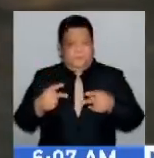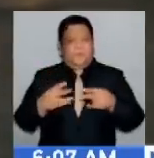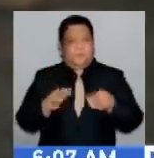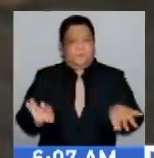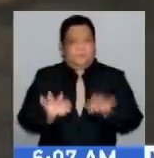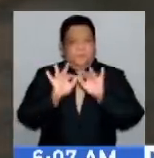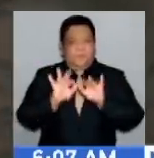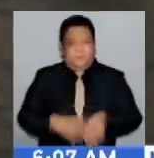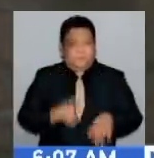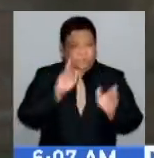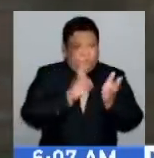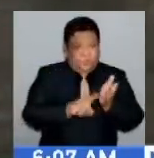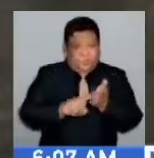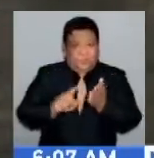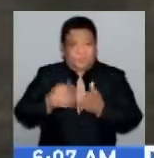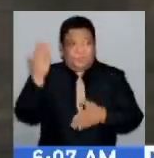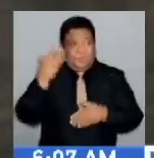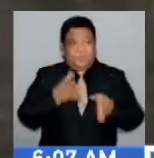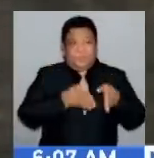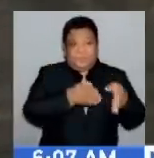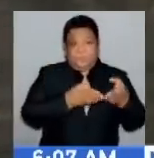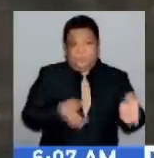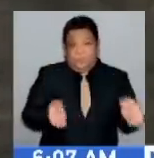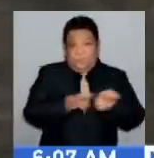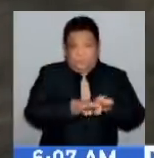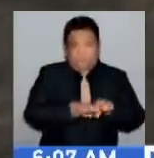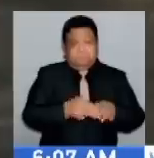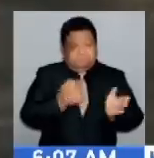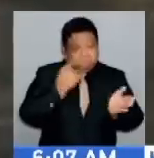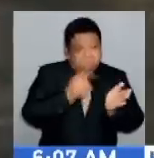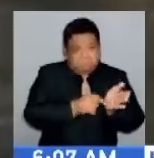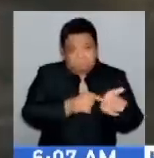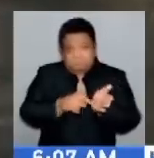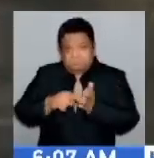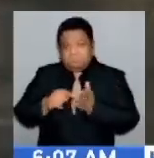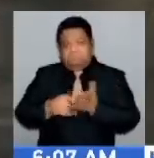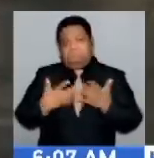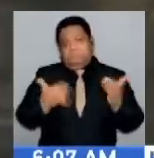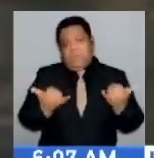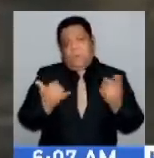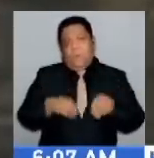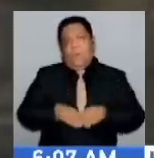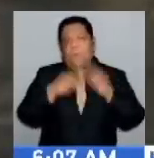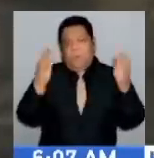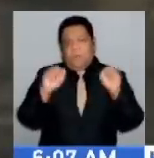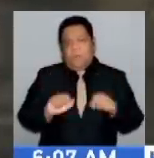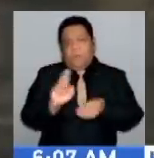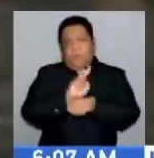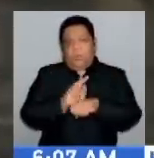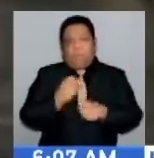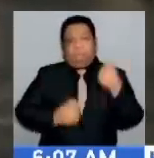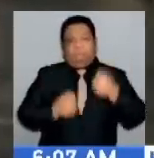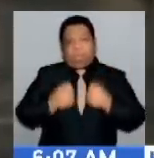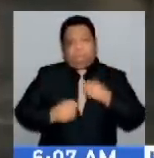isinara nito mga nagdaang araw para nga sa pagdiriwang ng itim na Nazareno. At bukas na po yan sa mga kapuso nating motorista, partikular itong